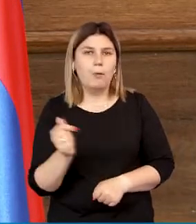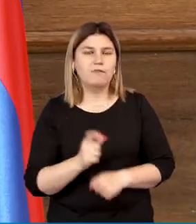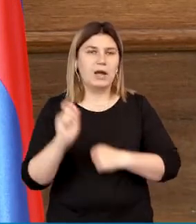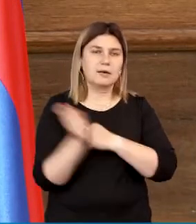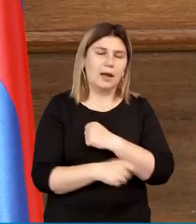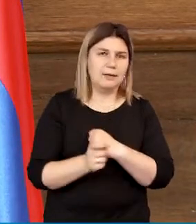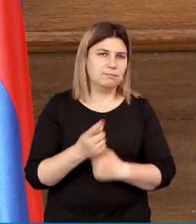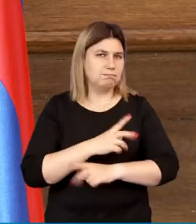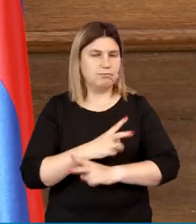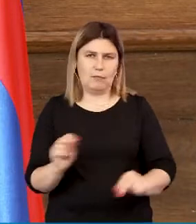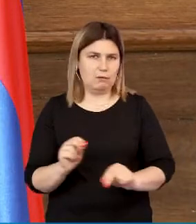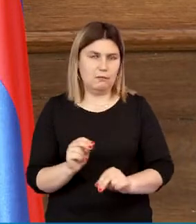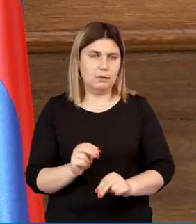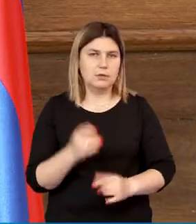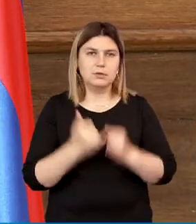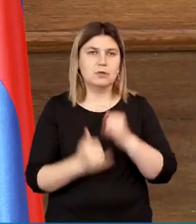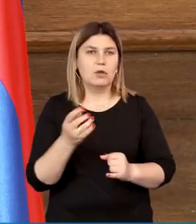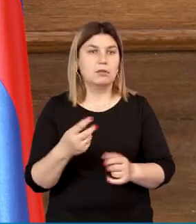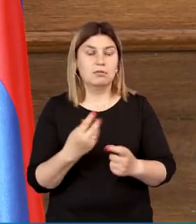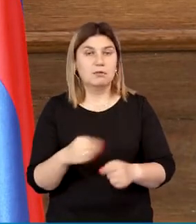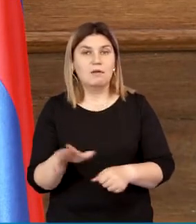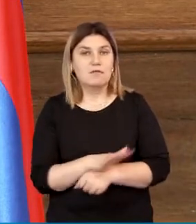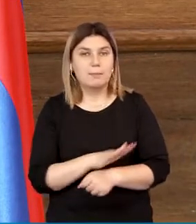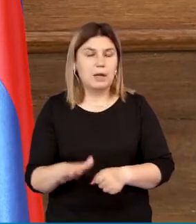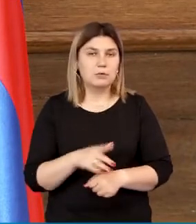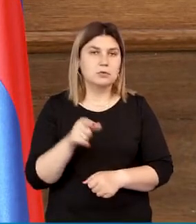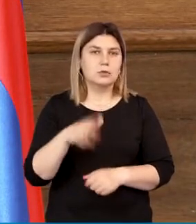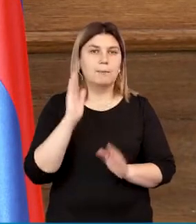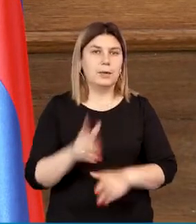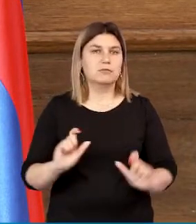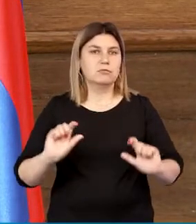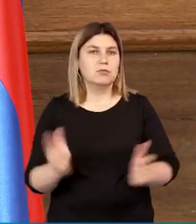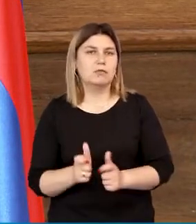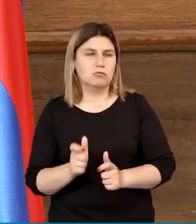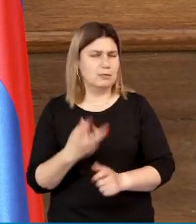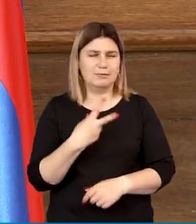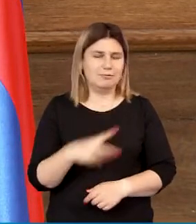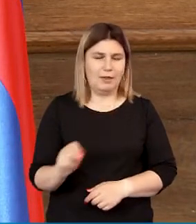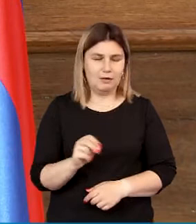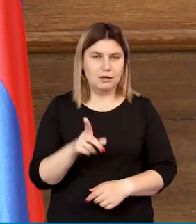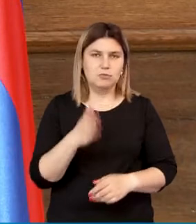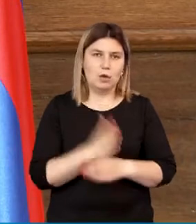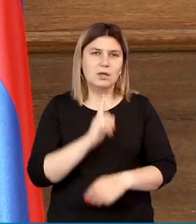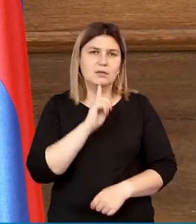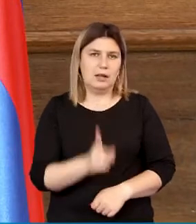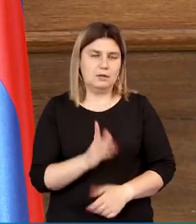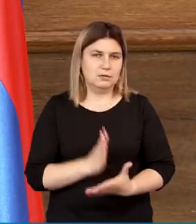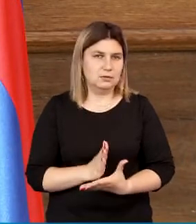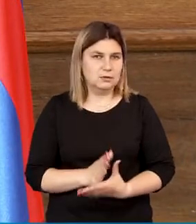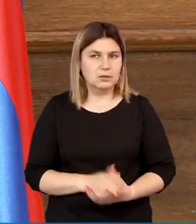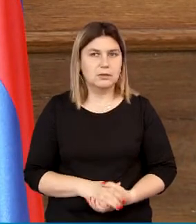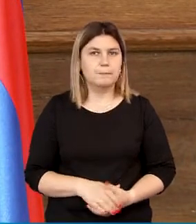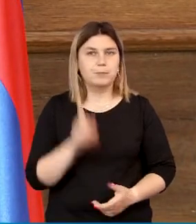karnie wymóg, którego jeśli ktoś nie spełni, to nie wiem, zostanie zatrzymany, czy będzie musiał opuścić szkołę.